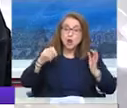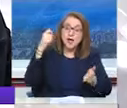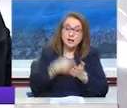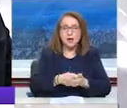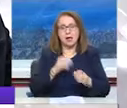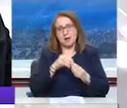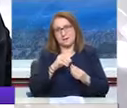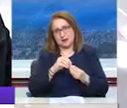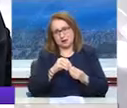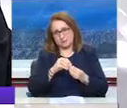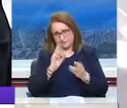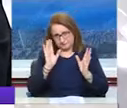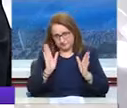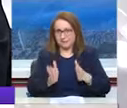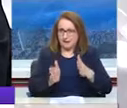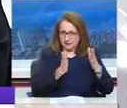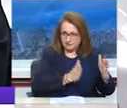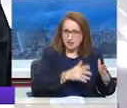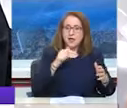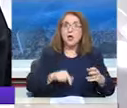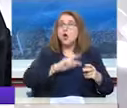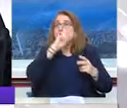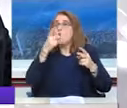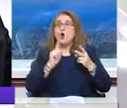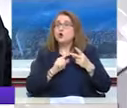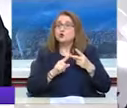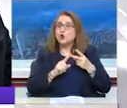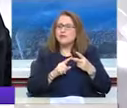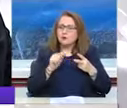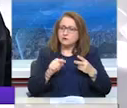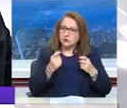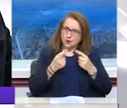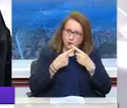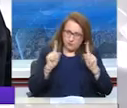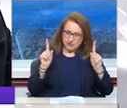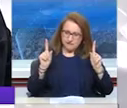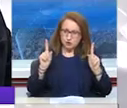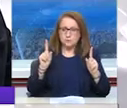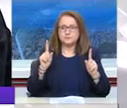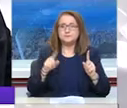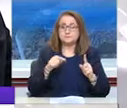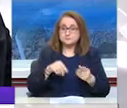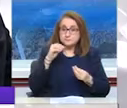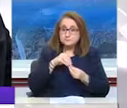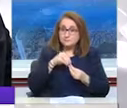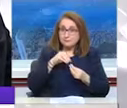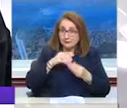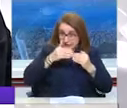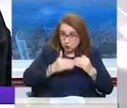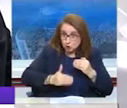το οποίο έχει λίγο διαφορετικά χαρακτηριστικά. Στο δεύτερο πλαίσιο μπαίνουν από τον Απρίλιο